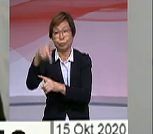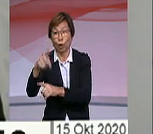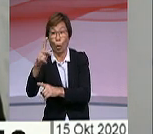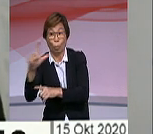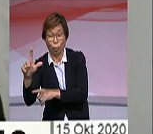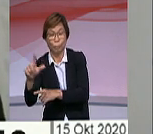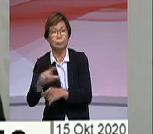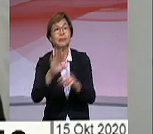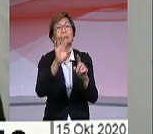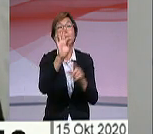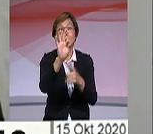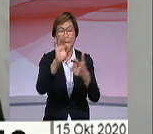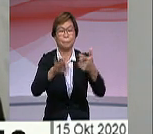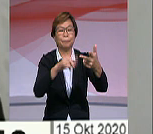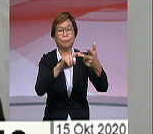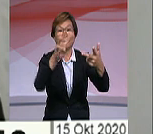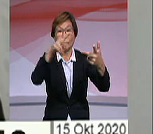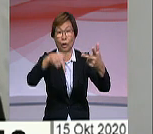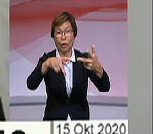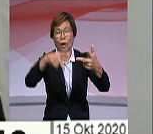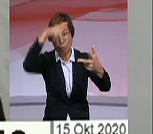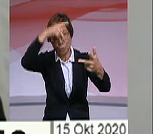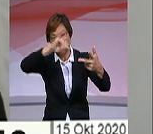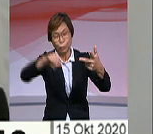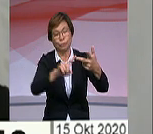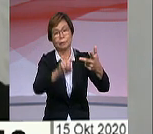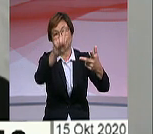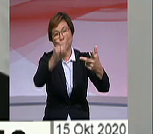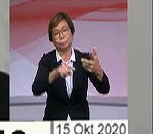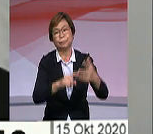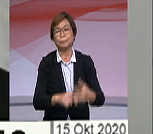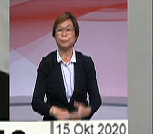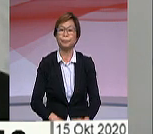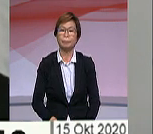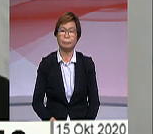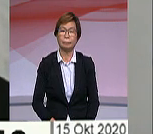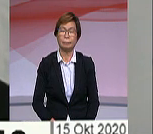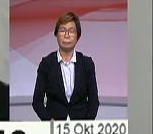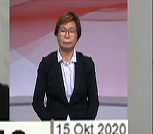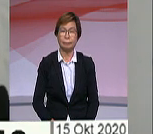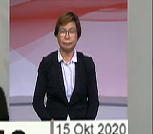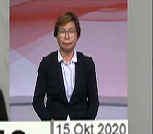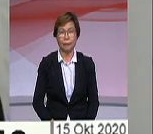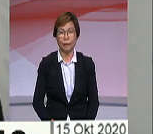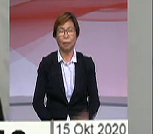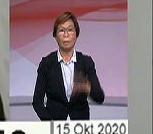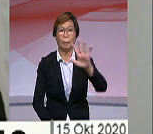Kuala Lumpur 9 kes dan wilayah Persekutuan Putrajaya 1 kes. Ingin dimaklumkan,